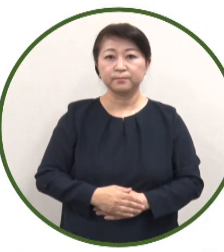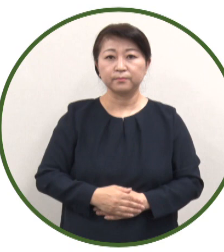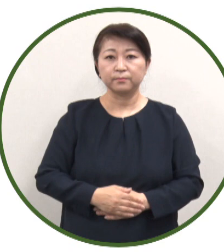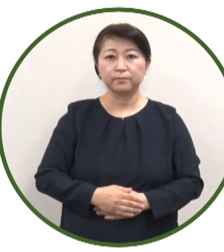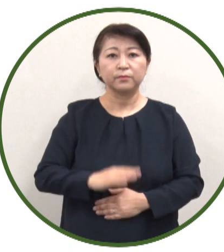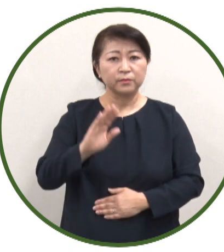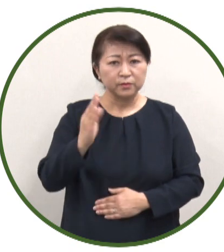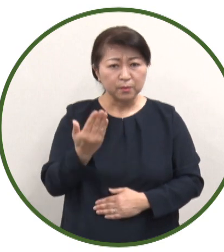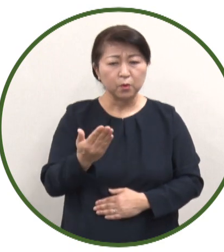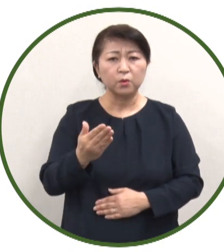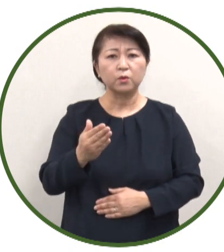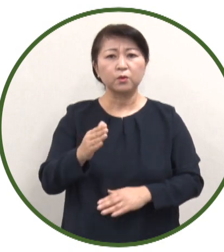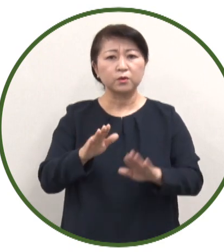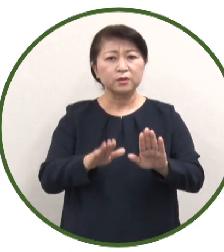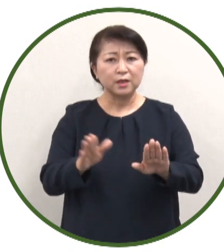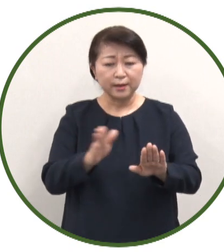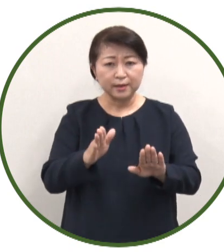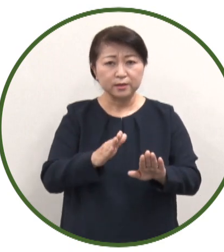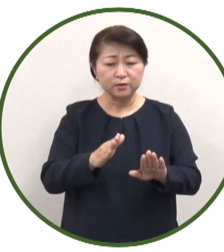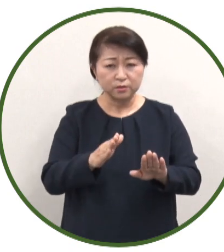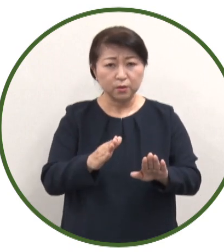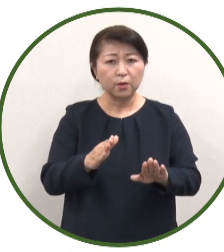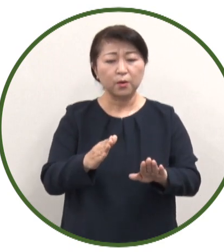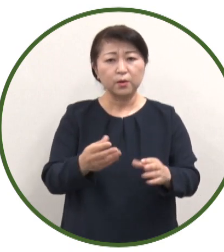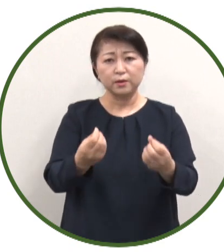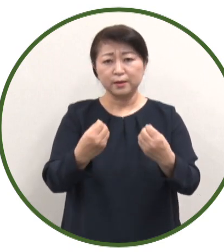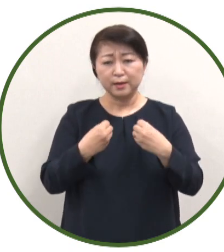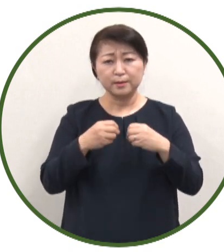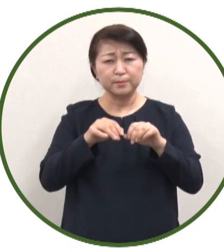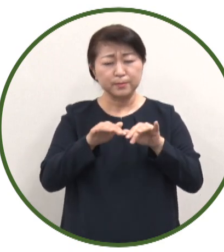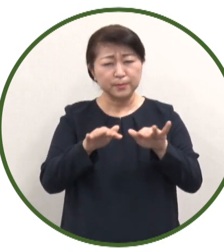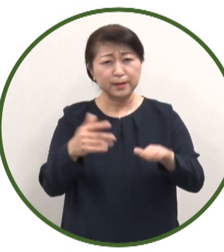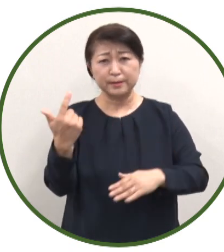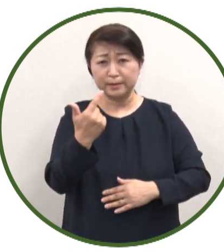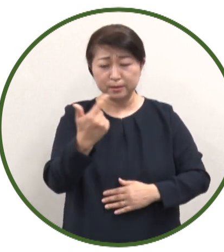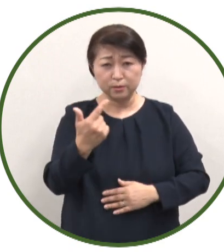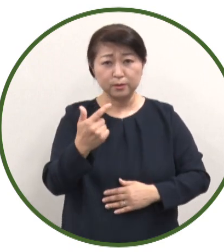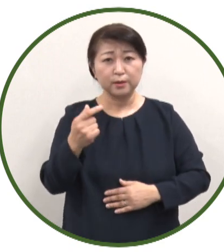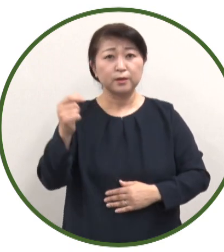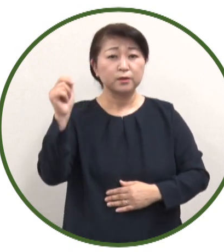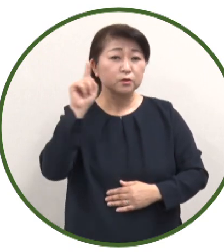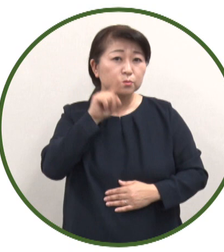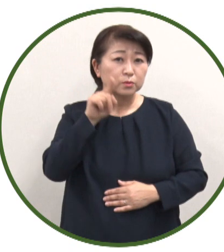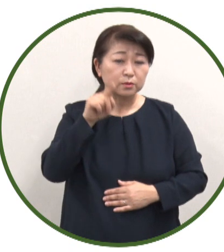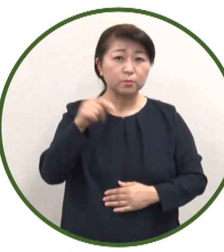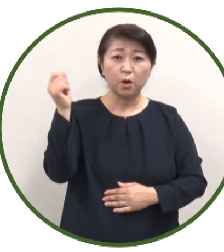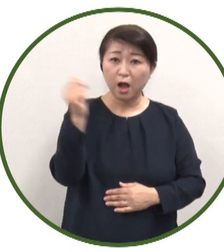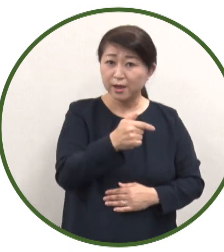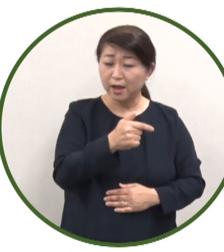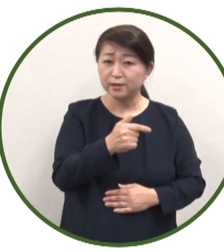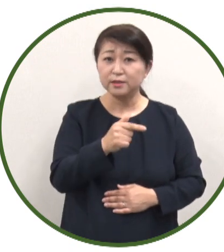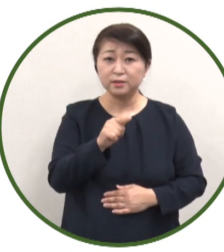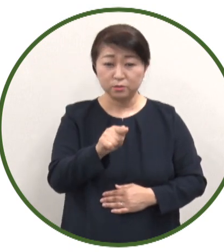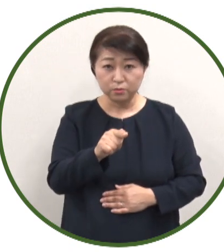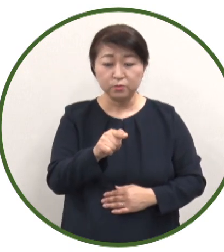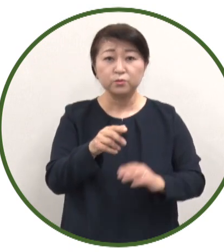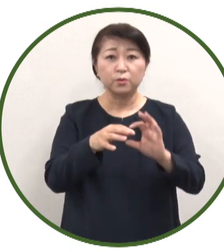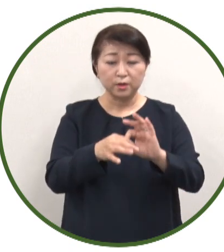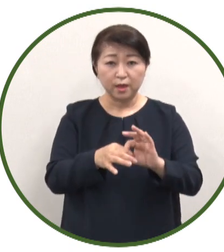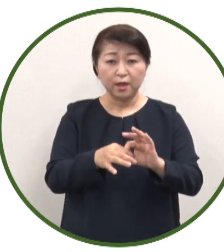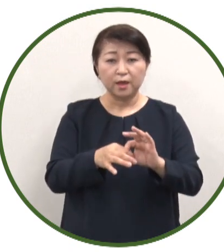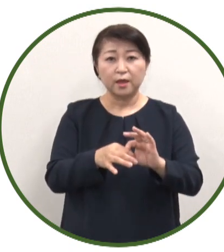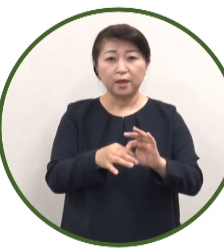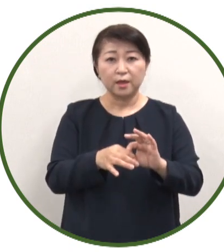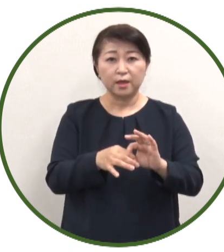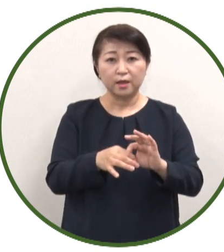直近で感染拡大の速度が低下せずにですね、こちらのこの上の赤い